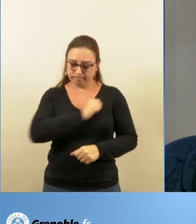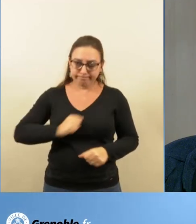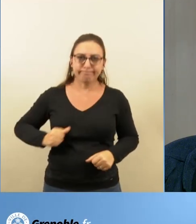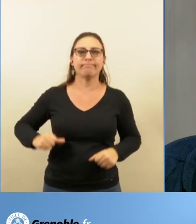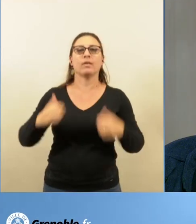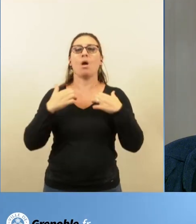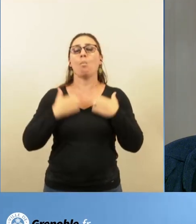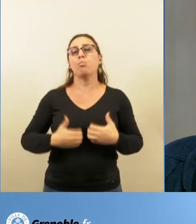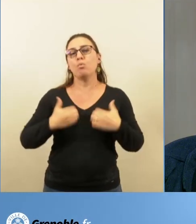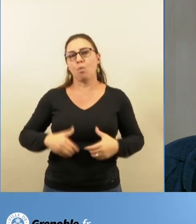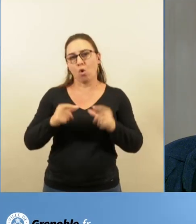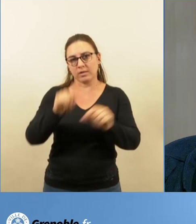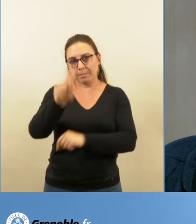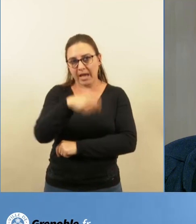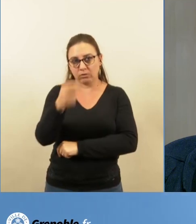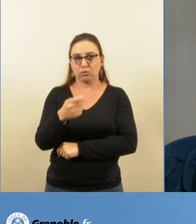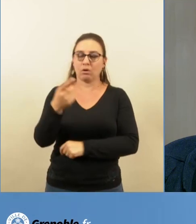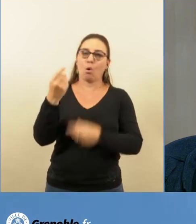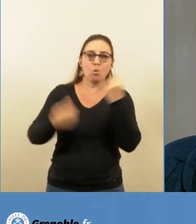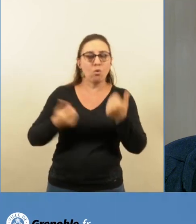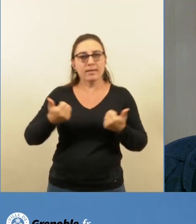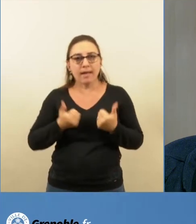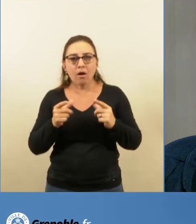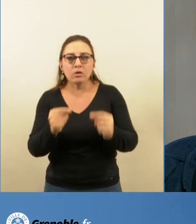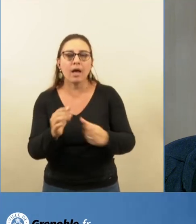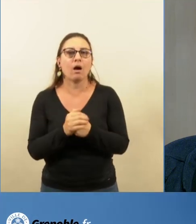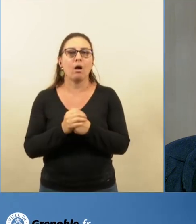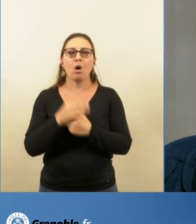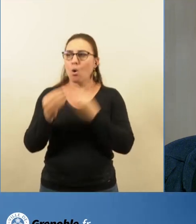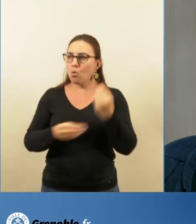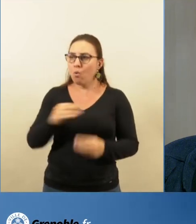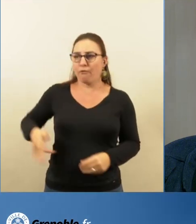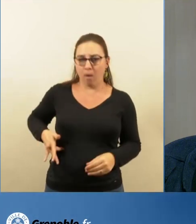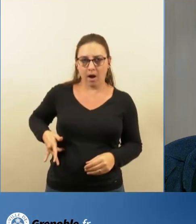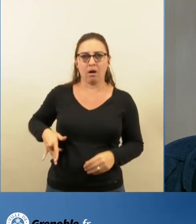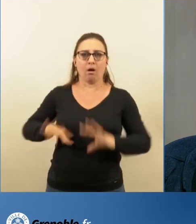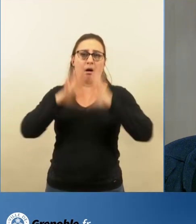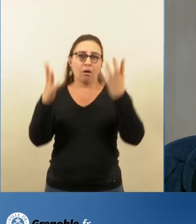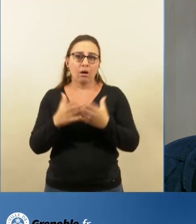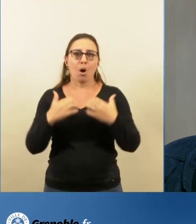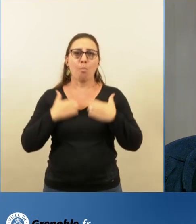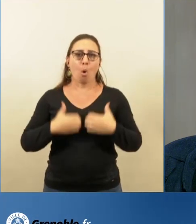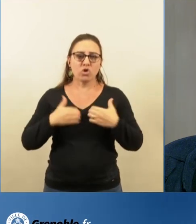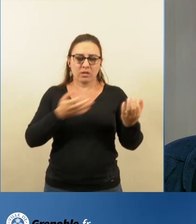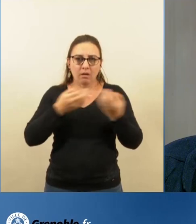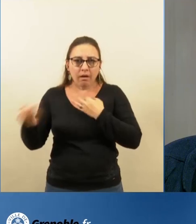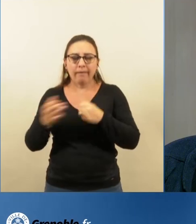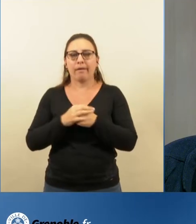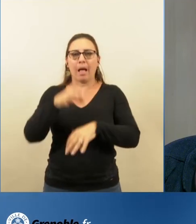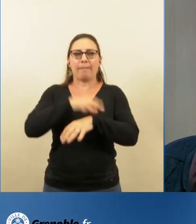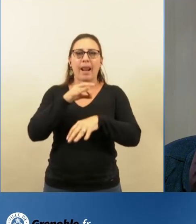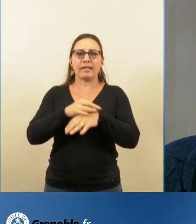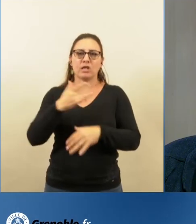cancer du poumon bien évidemment mais aussi le cancer du sein le cancer du du foie et je passe sur les bronchites chroniques les maladies